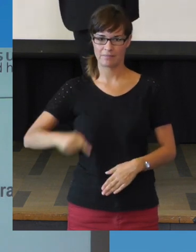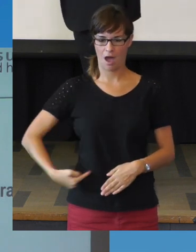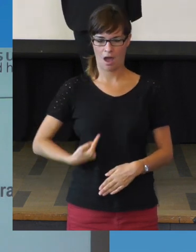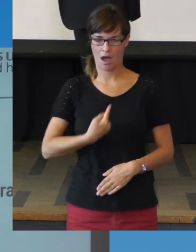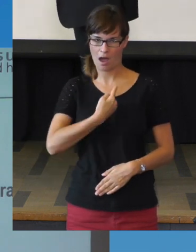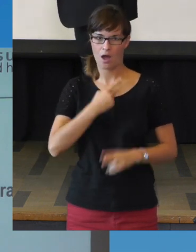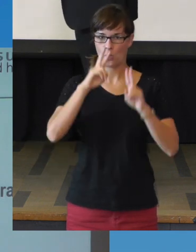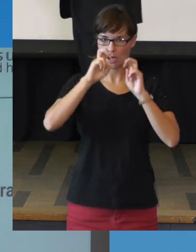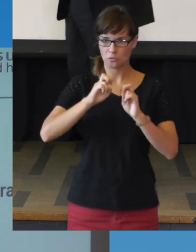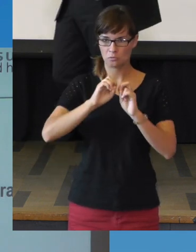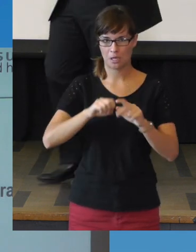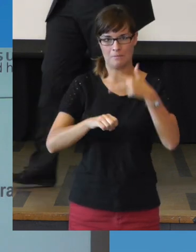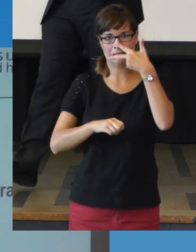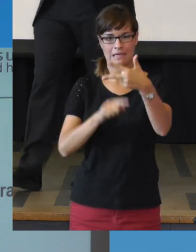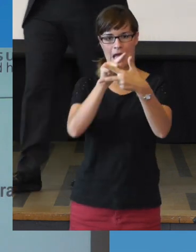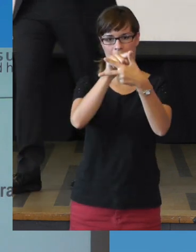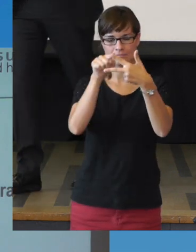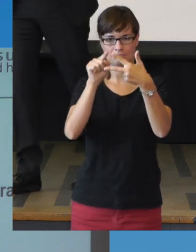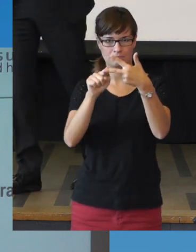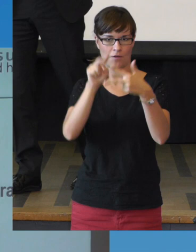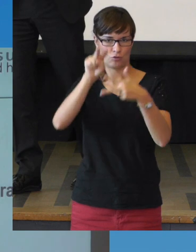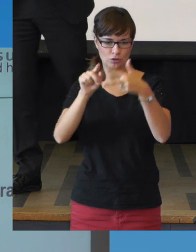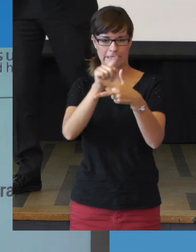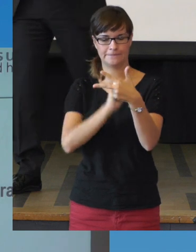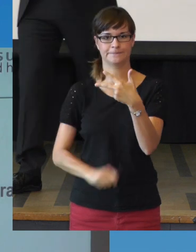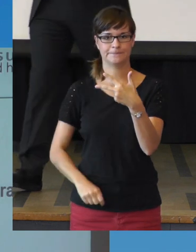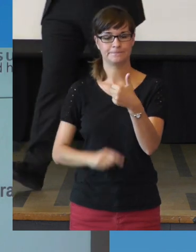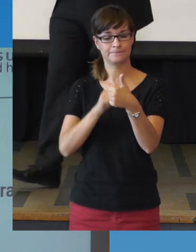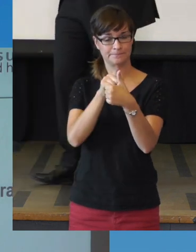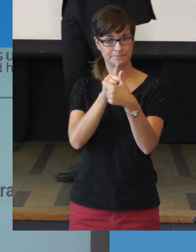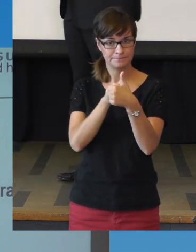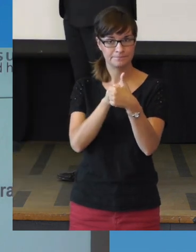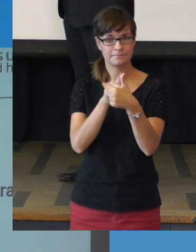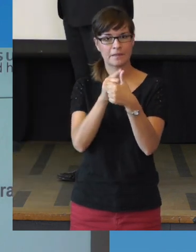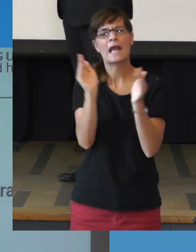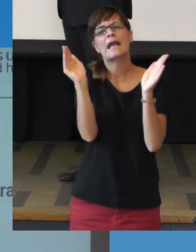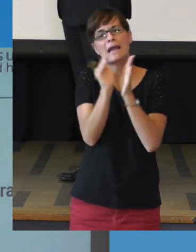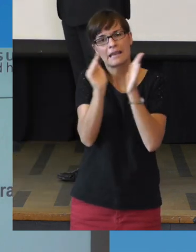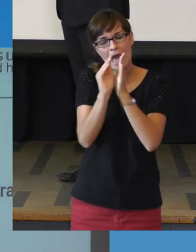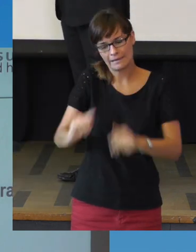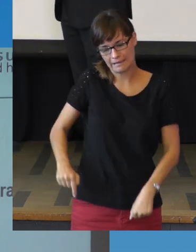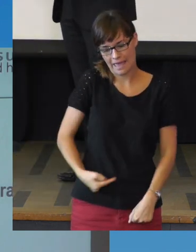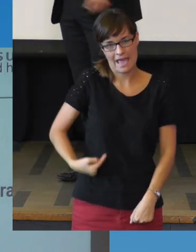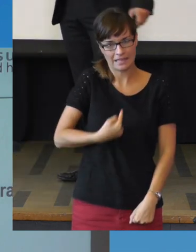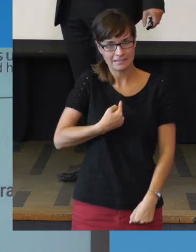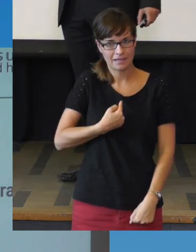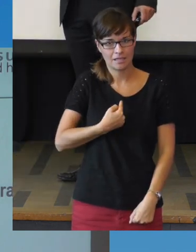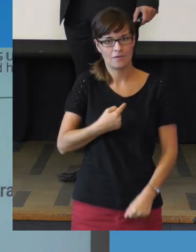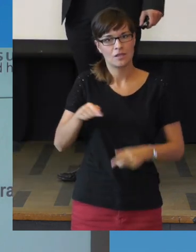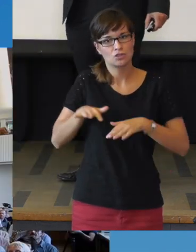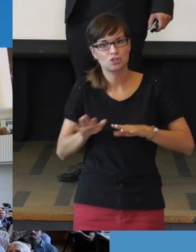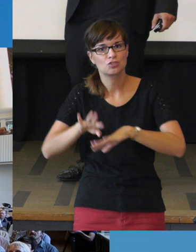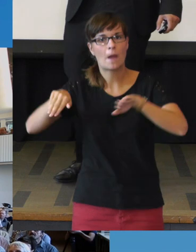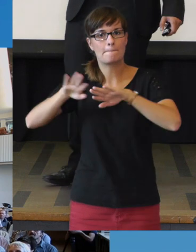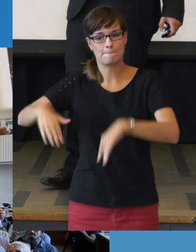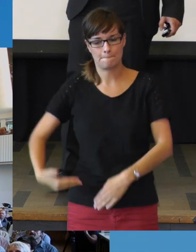drei einzelne Untersuchungen. Das erste ist der sogenannte kleine Herzkatheter oder der Einschwemmkatheter. Da